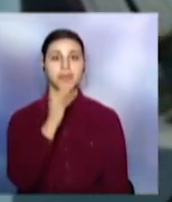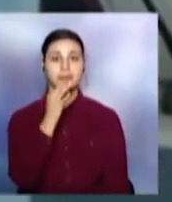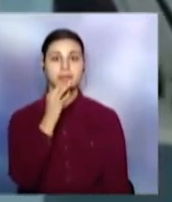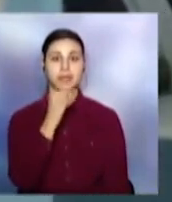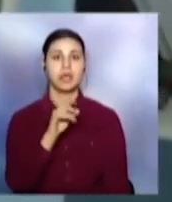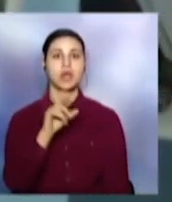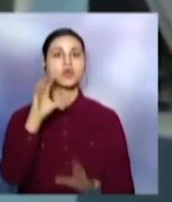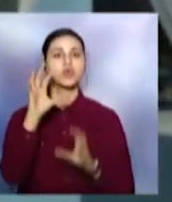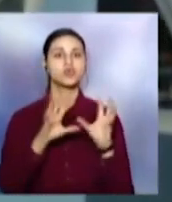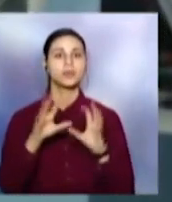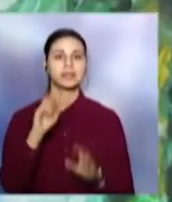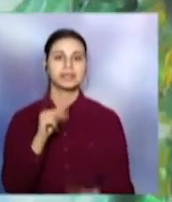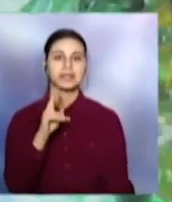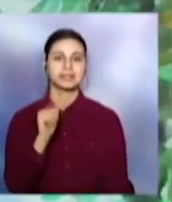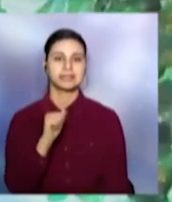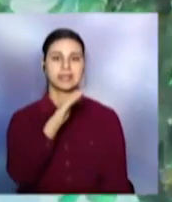და ცა.